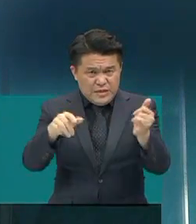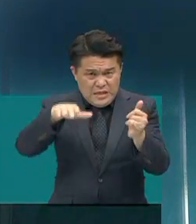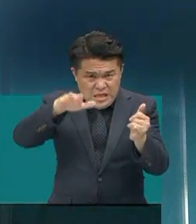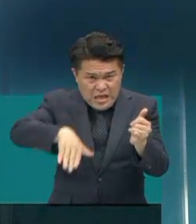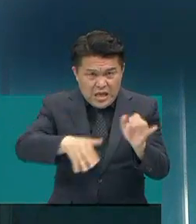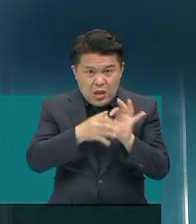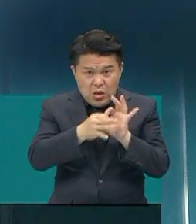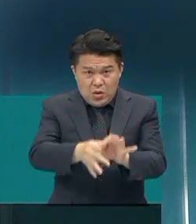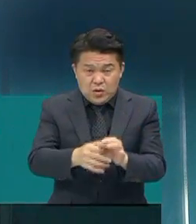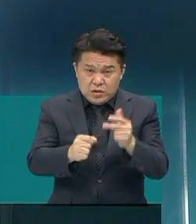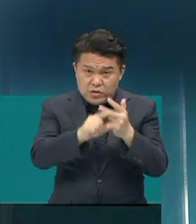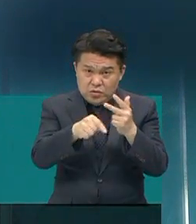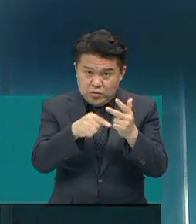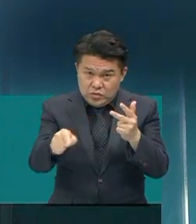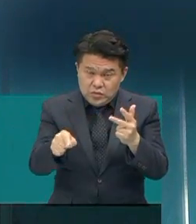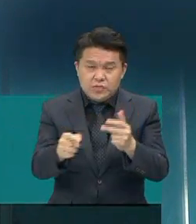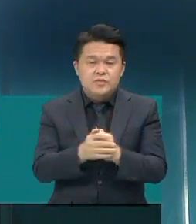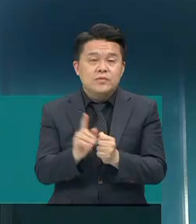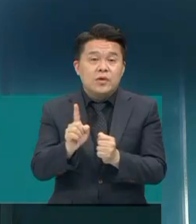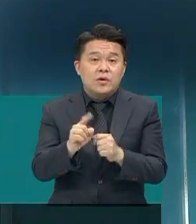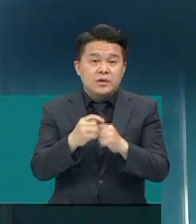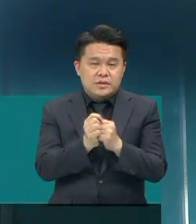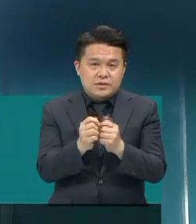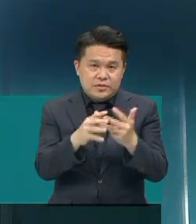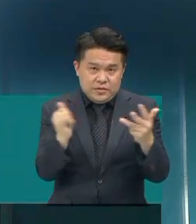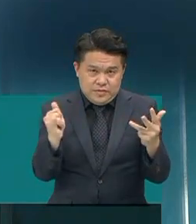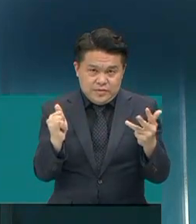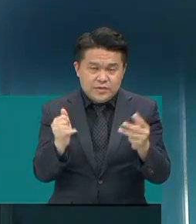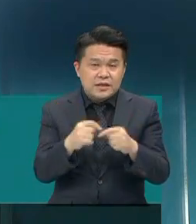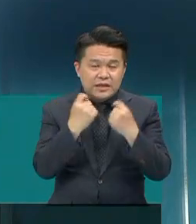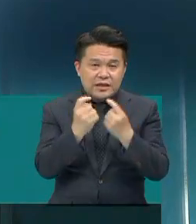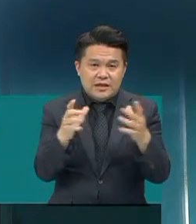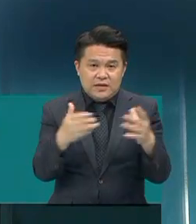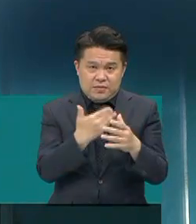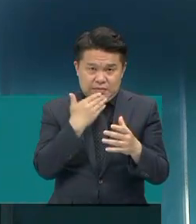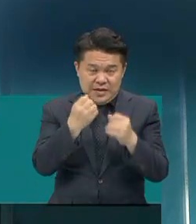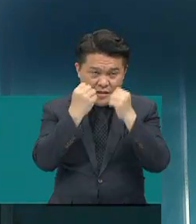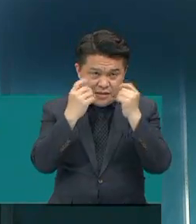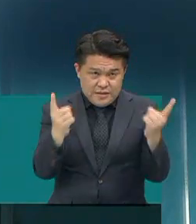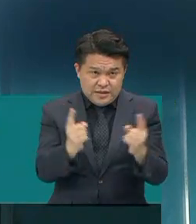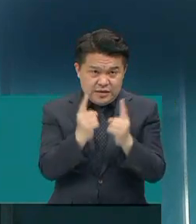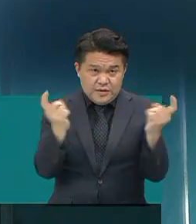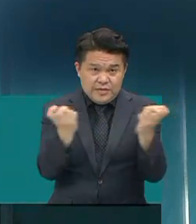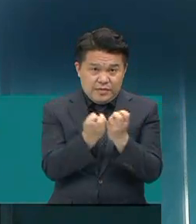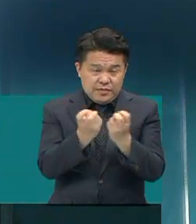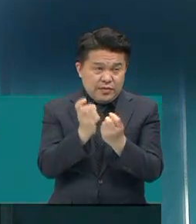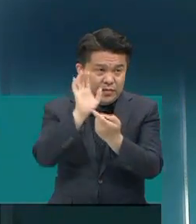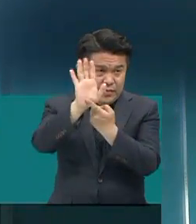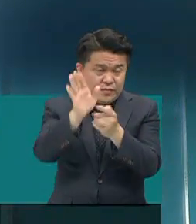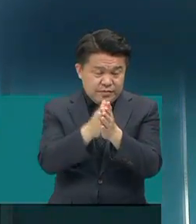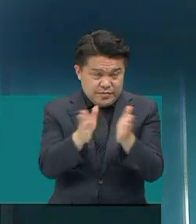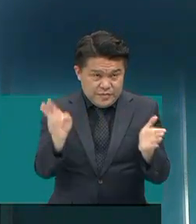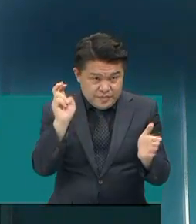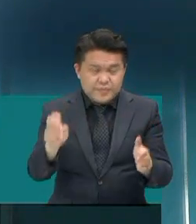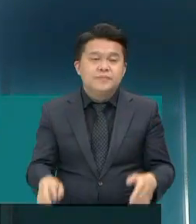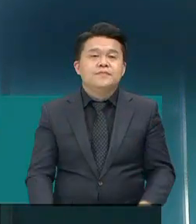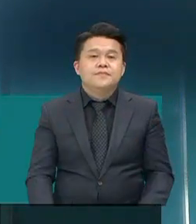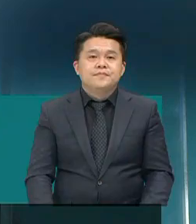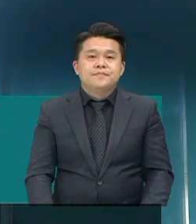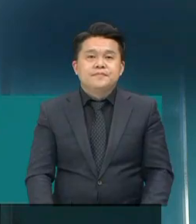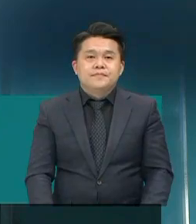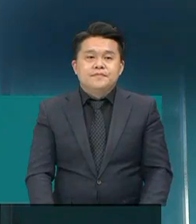이하로 유지되면 7월부터는 8명까지 사적 모임이 가능한 새 거리두기 개편안을 시행하기로 했습니다. 장세만